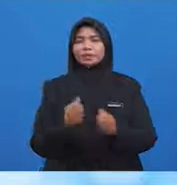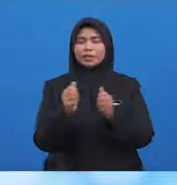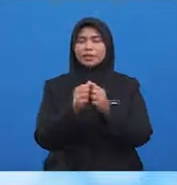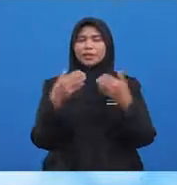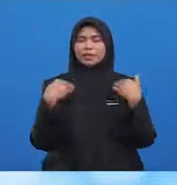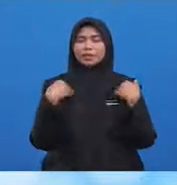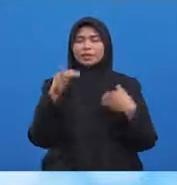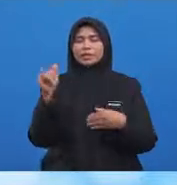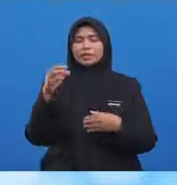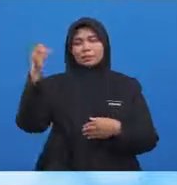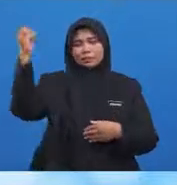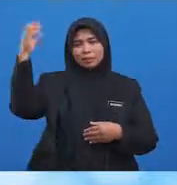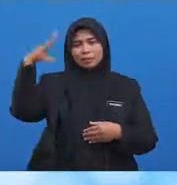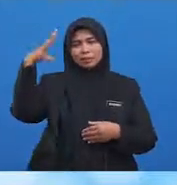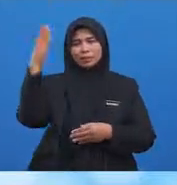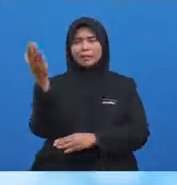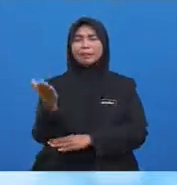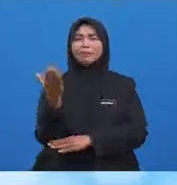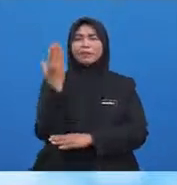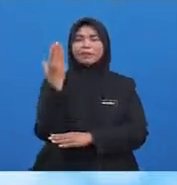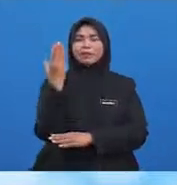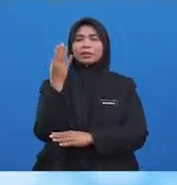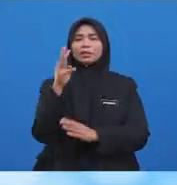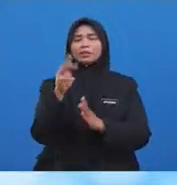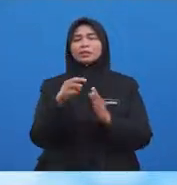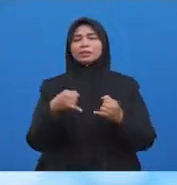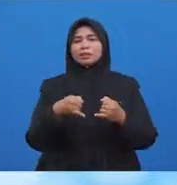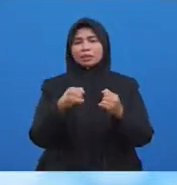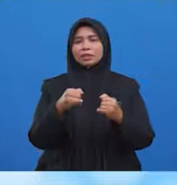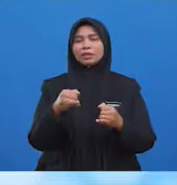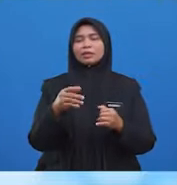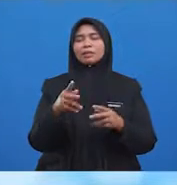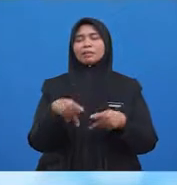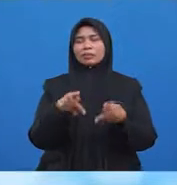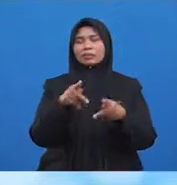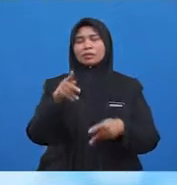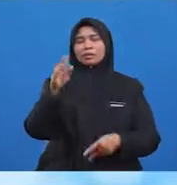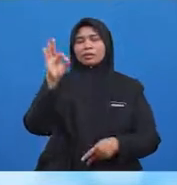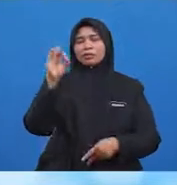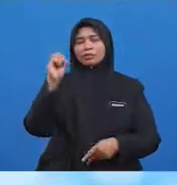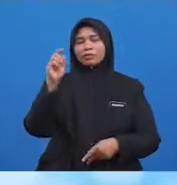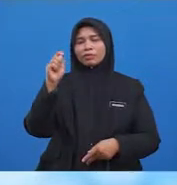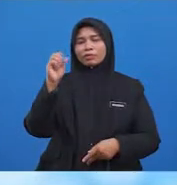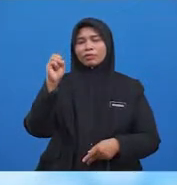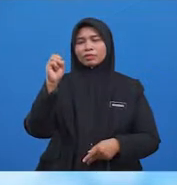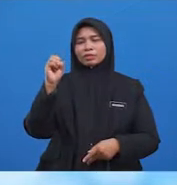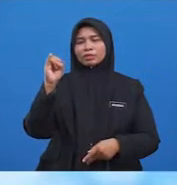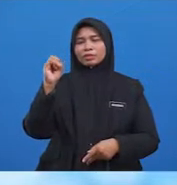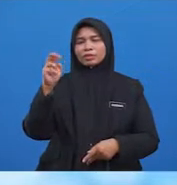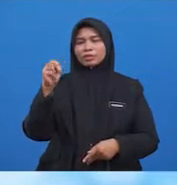adanya Hadi padi menjalankan fotosintesis untuk menghasilkan beras